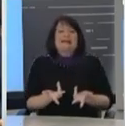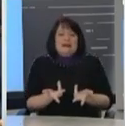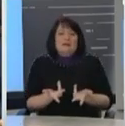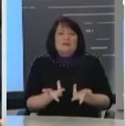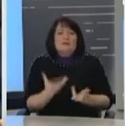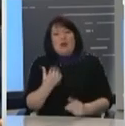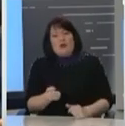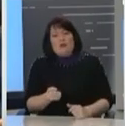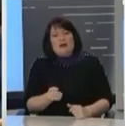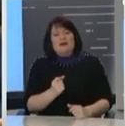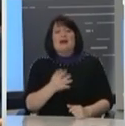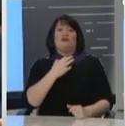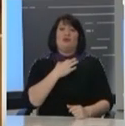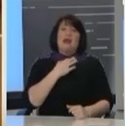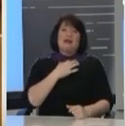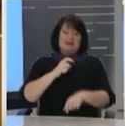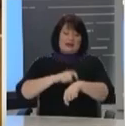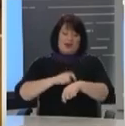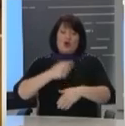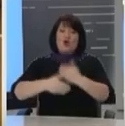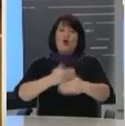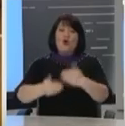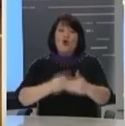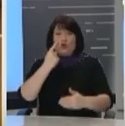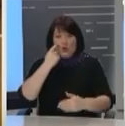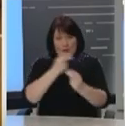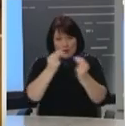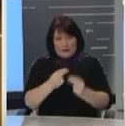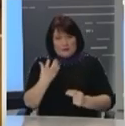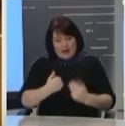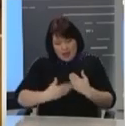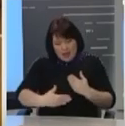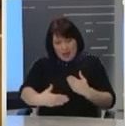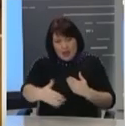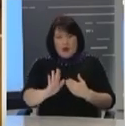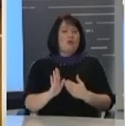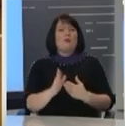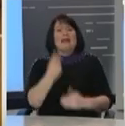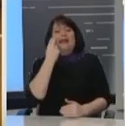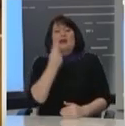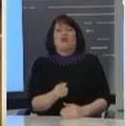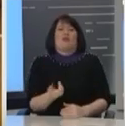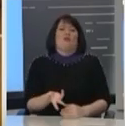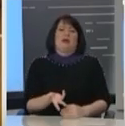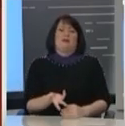γνωστόν χρειάζεται χρόνο και για να παραχθεί, αλλά και για να γίνει ορατό.